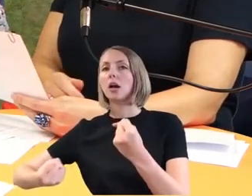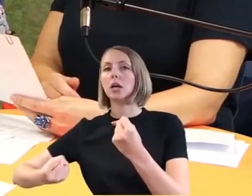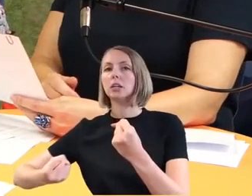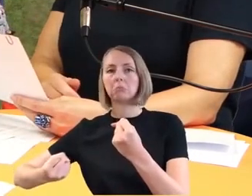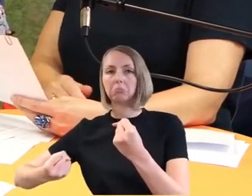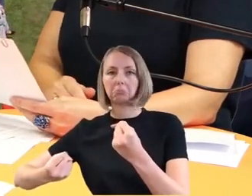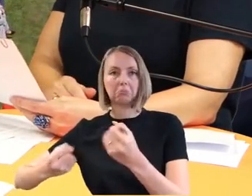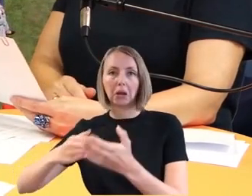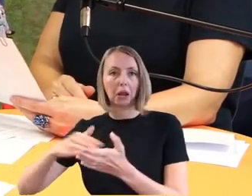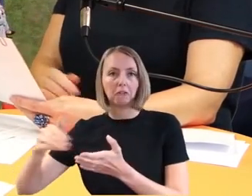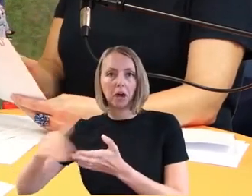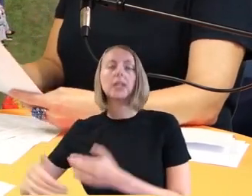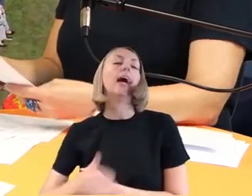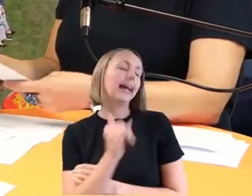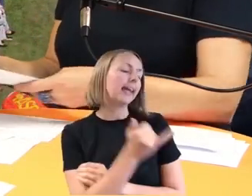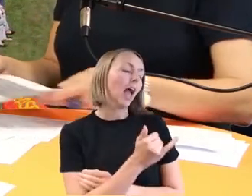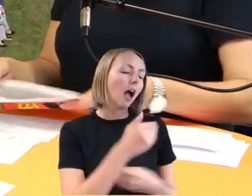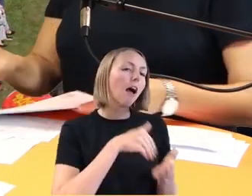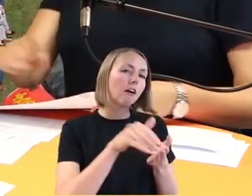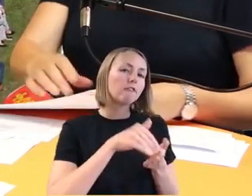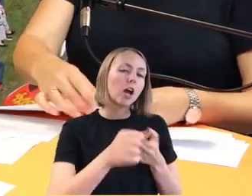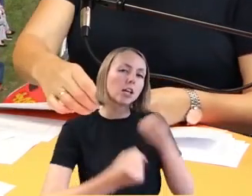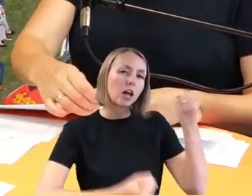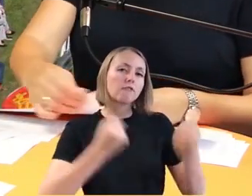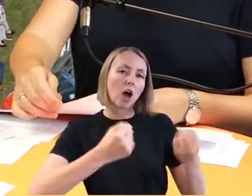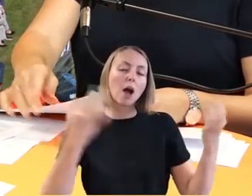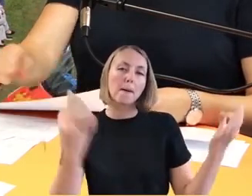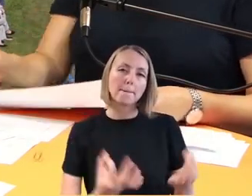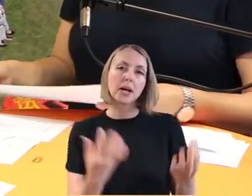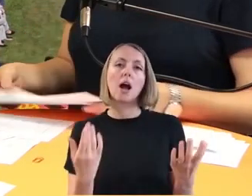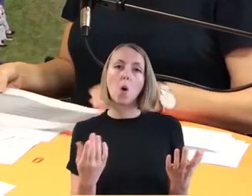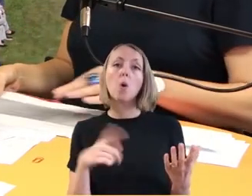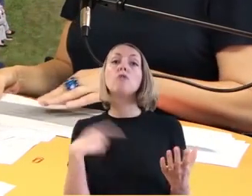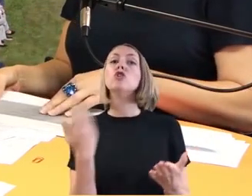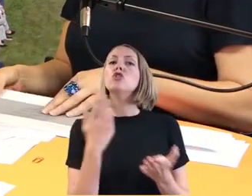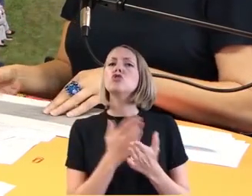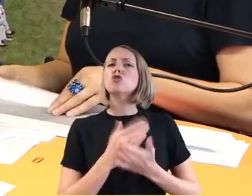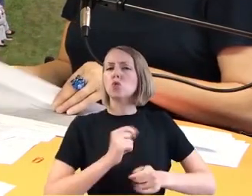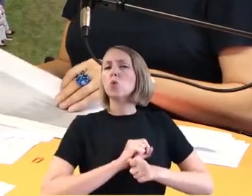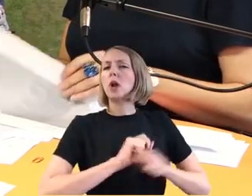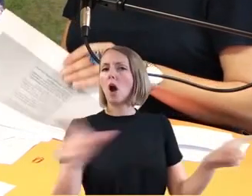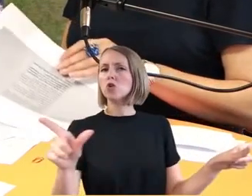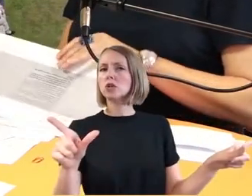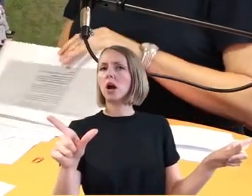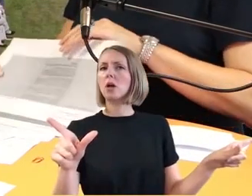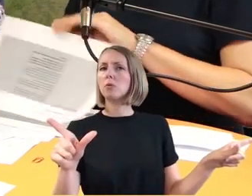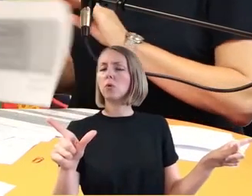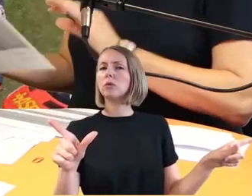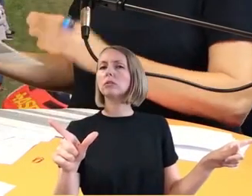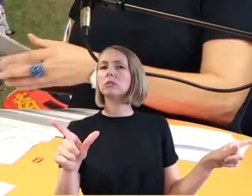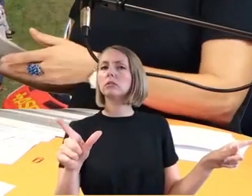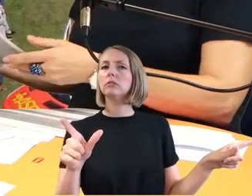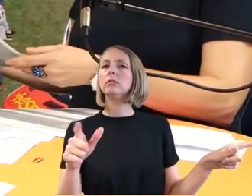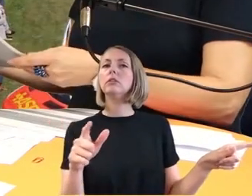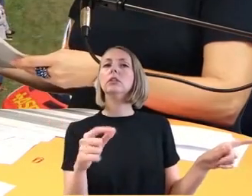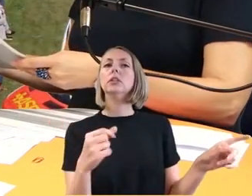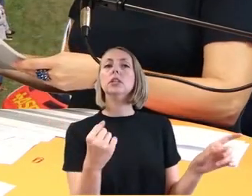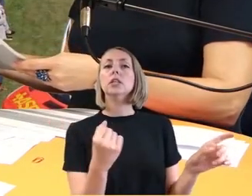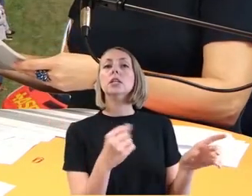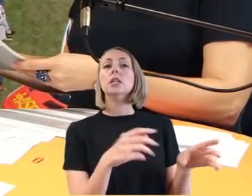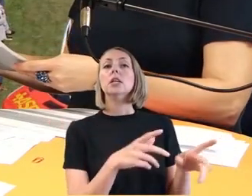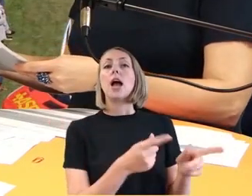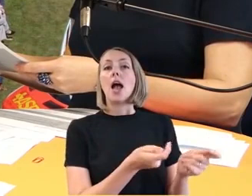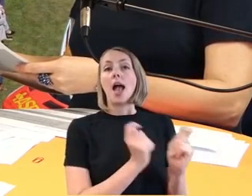das Schlauchwagenkonzept wird weiter verfolgt. Wir hatten eine Ausschreibung, wir haben einen Auftragnehmer gehabt, wir haben uns dann allerdings